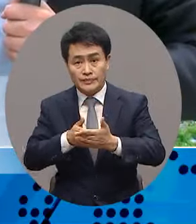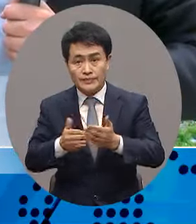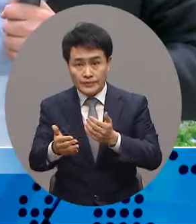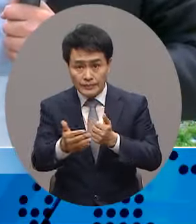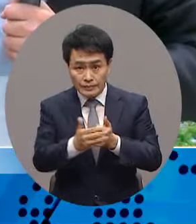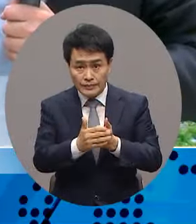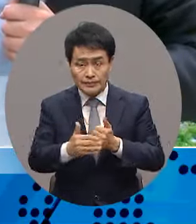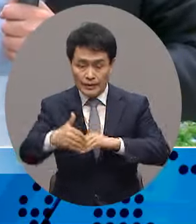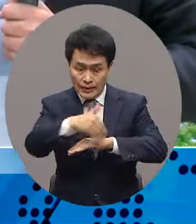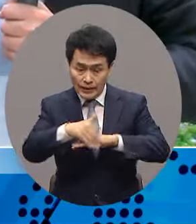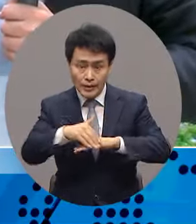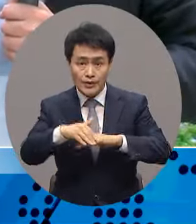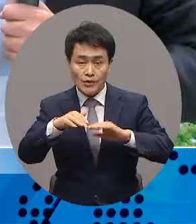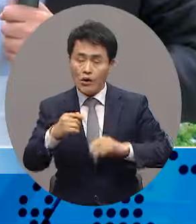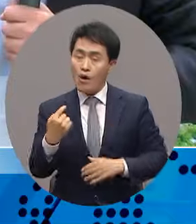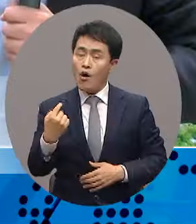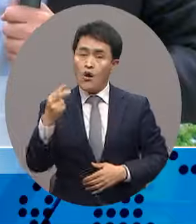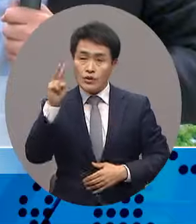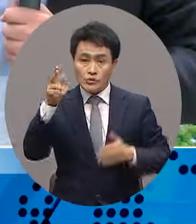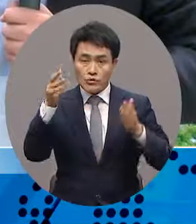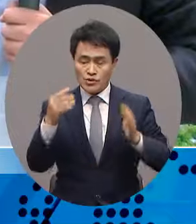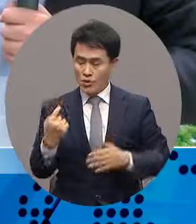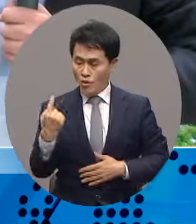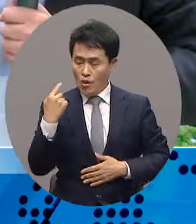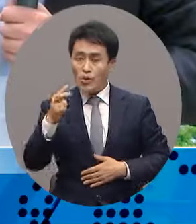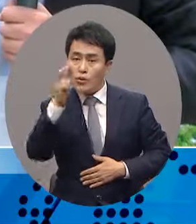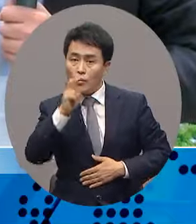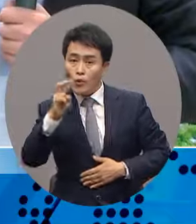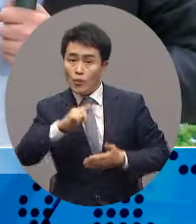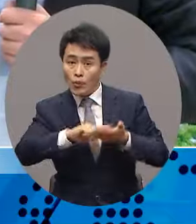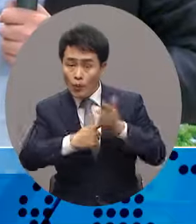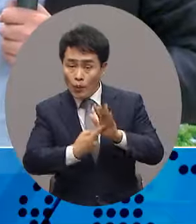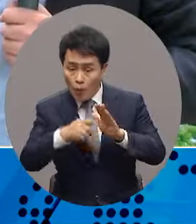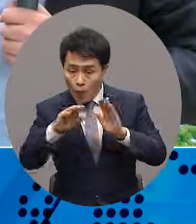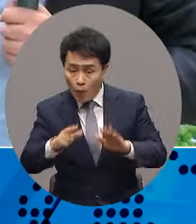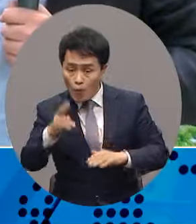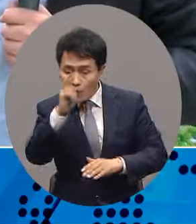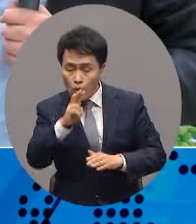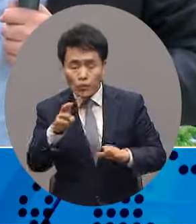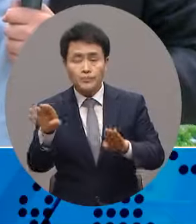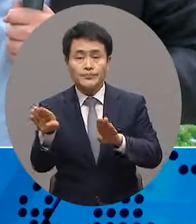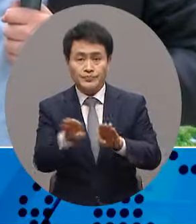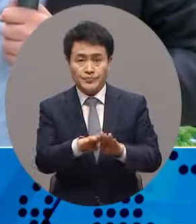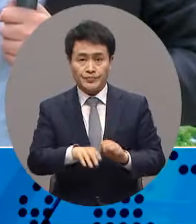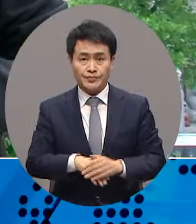때문에 예정된 이틀 중 어제 공연을 강행한 김씨는 오늘 공연에는 불참하기로